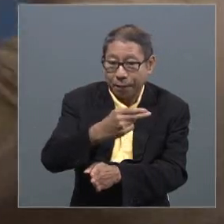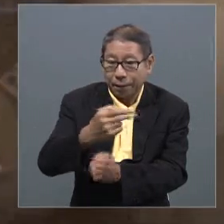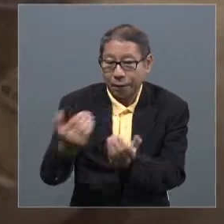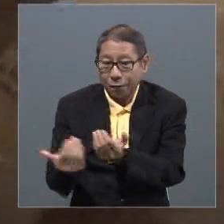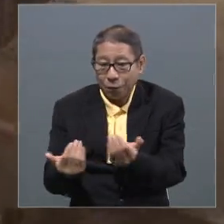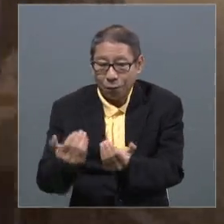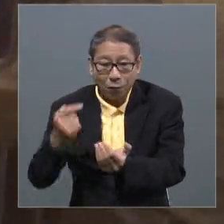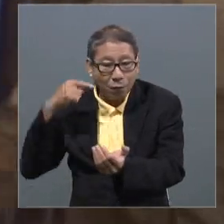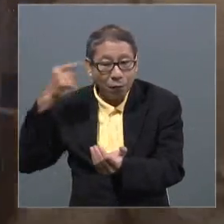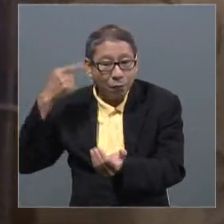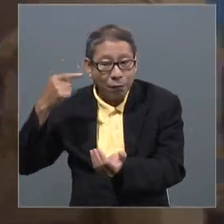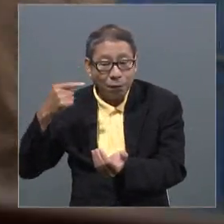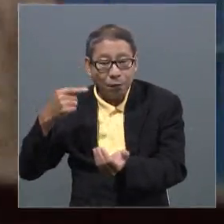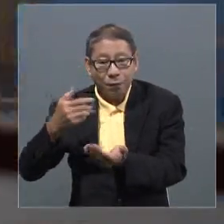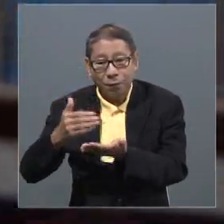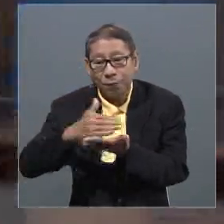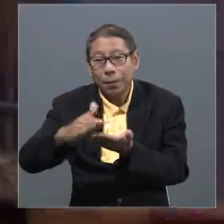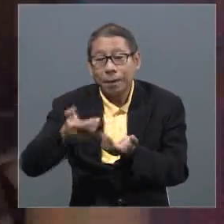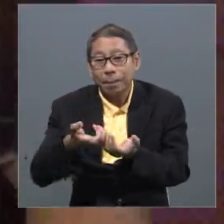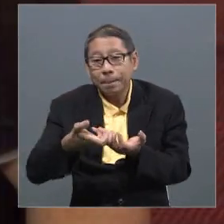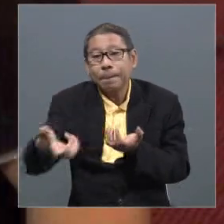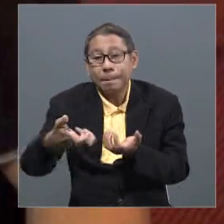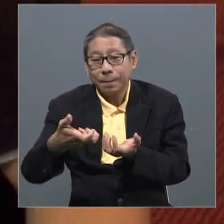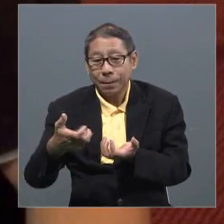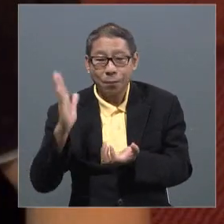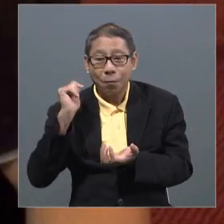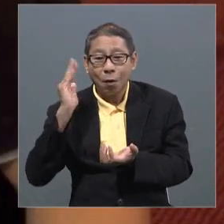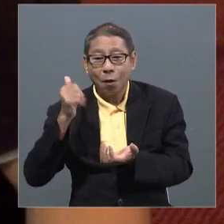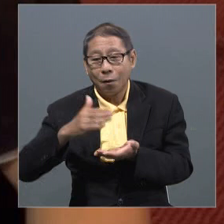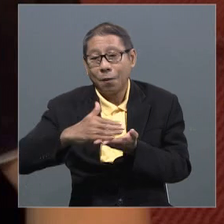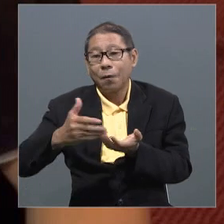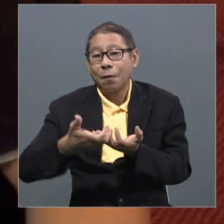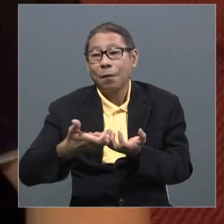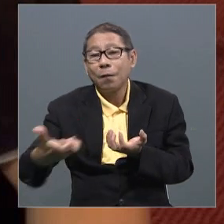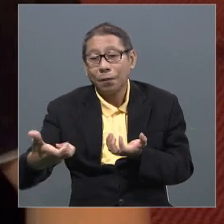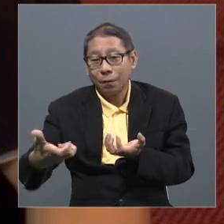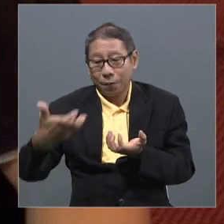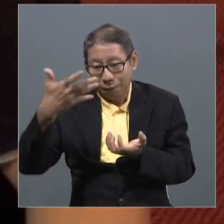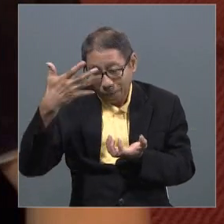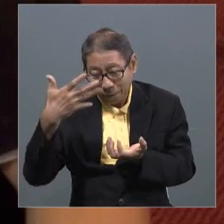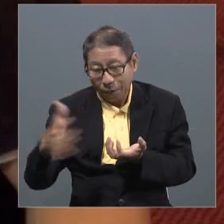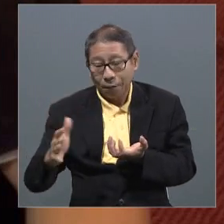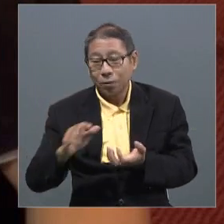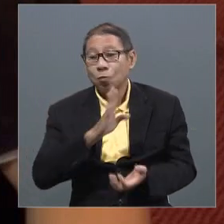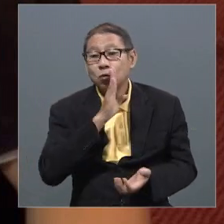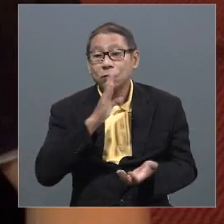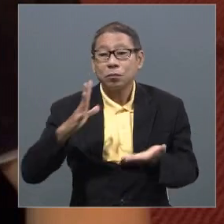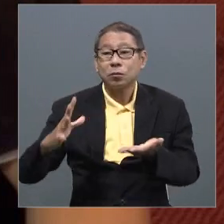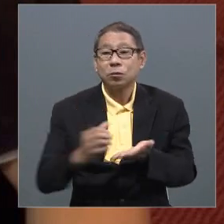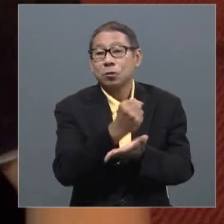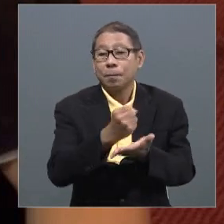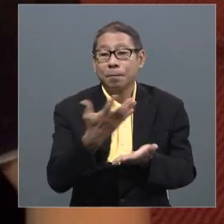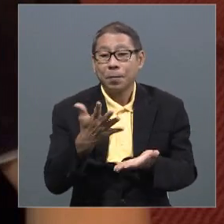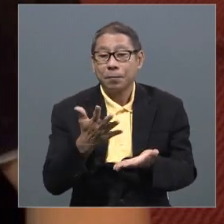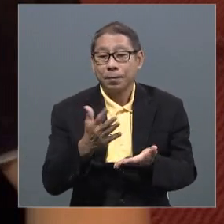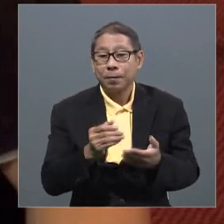พ่อเท่ากับว่าอันนี้ครบวงจรเลยนะทั้งทำแล้วก็ได้ค่าตอบแทนนะฮะเป็นหนึ่งในแก๊งเป๊ะๆไปแล้วแล้วถ้าไม่โดนจับซะก่อนเนี่ยจริงๆถ้า